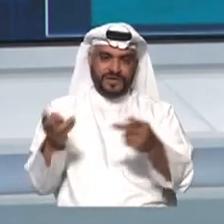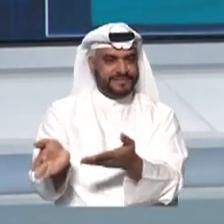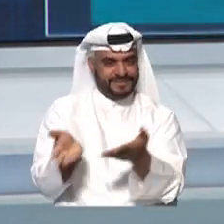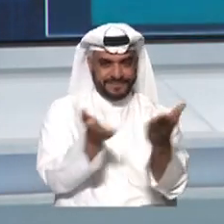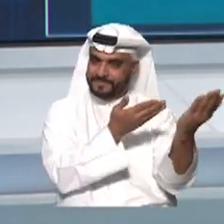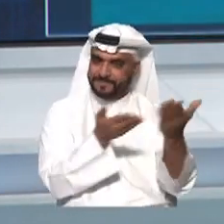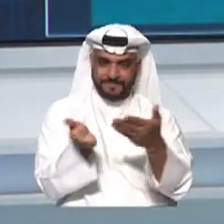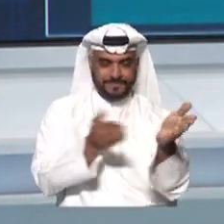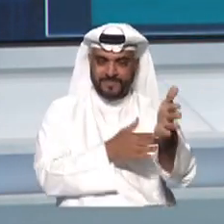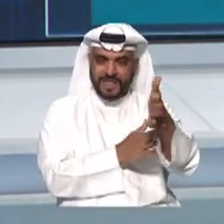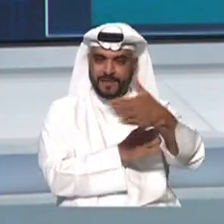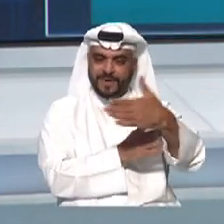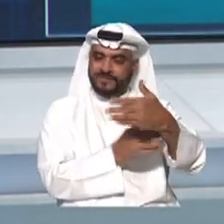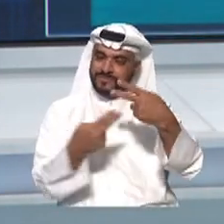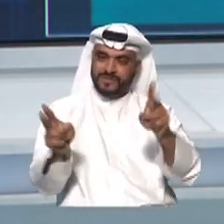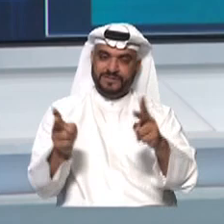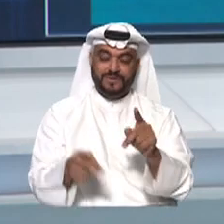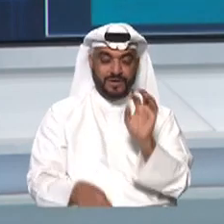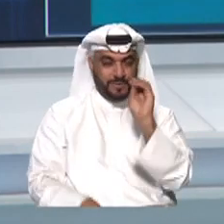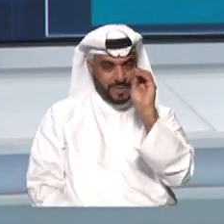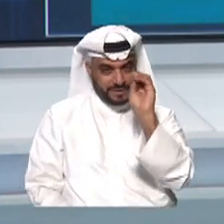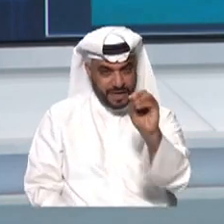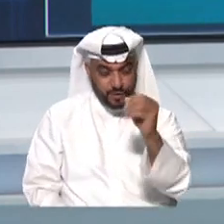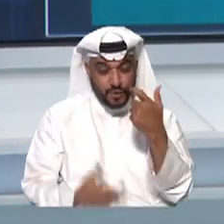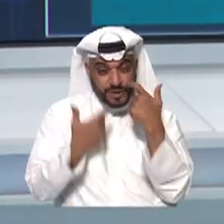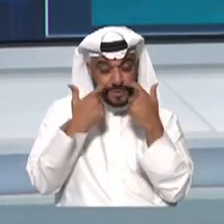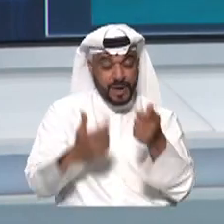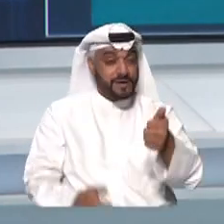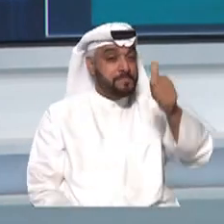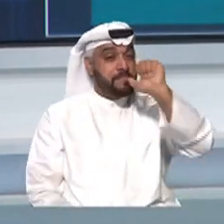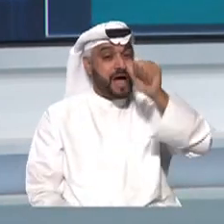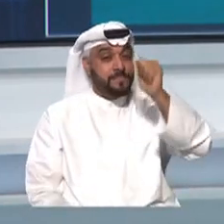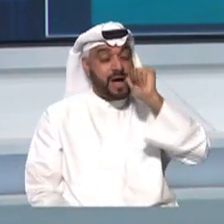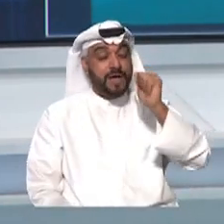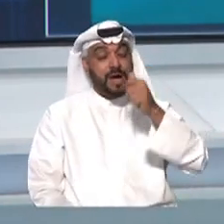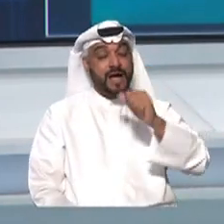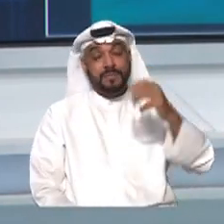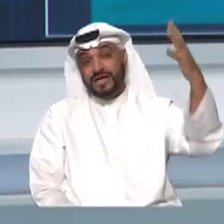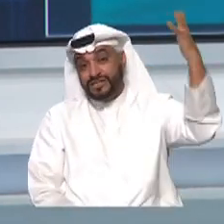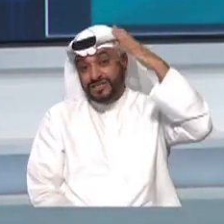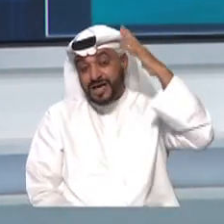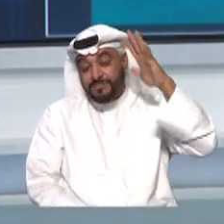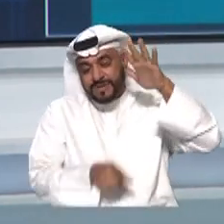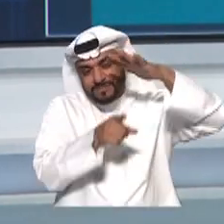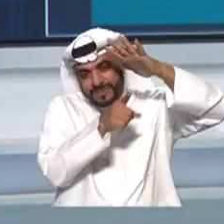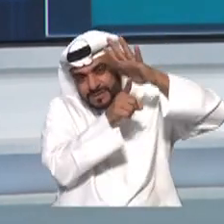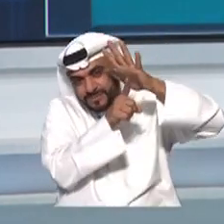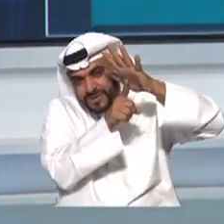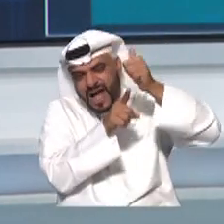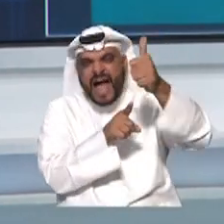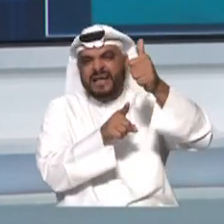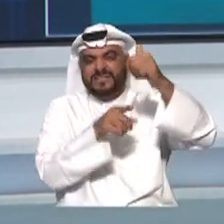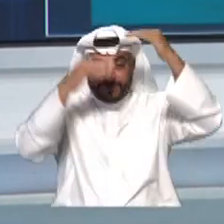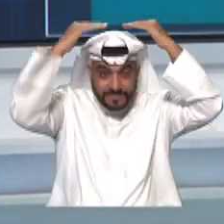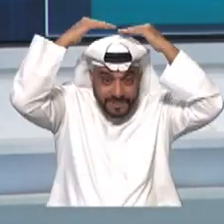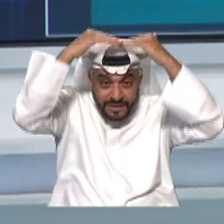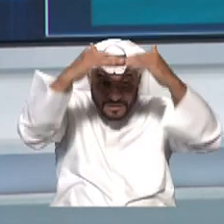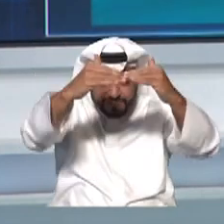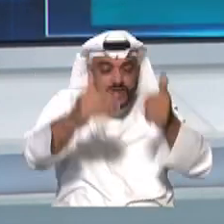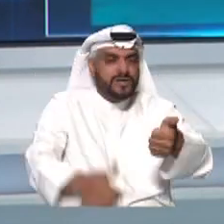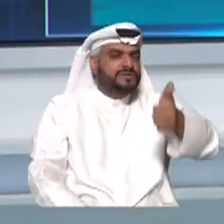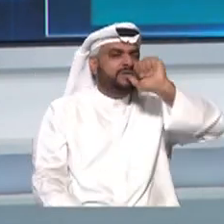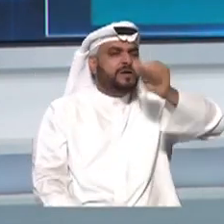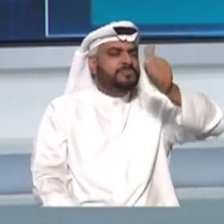1 إلى 4 أقدام ارتفاع الموج، لكن ننصح في هذه الأجواء شديدة الحرارة تجنب أشعة الشمس المباشرة لفترات طويلة، وشرب كميات